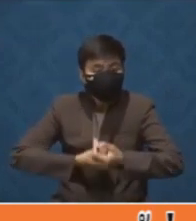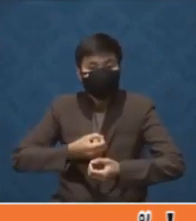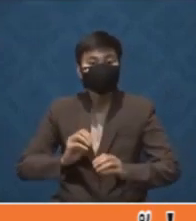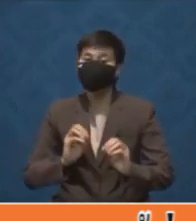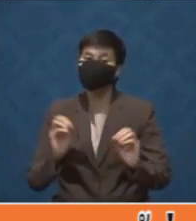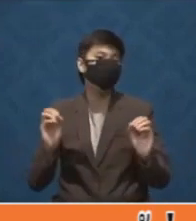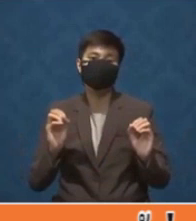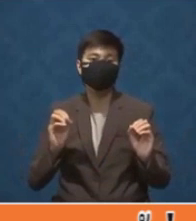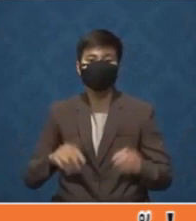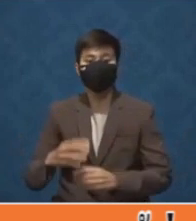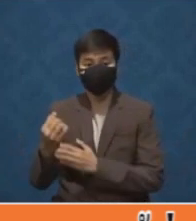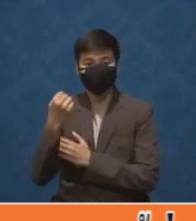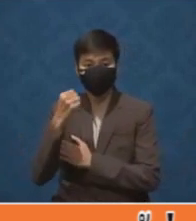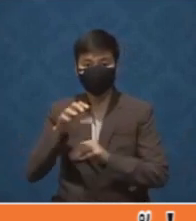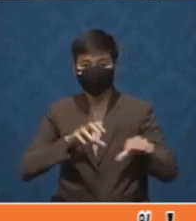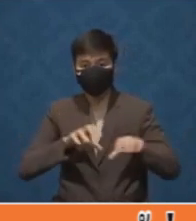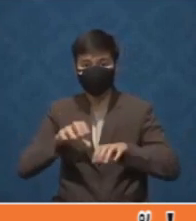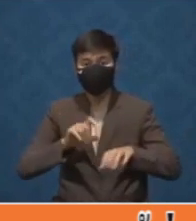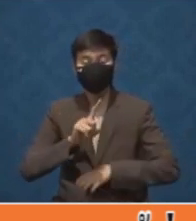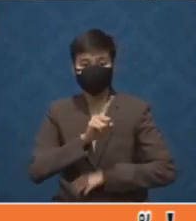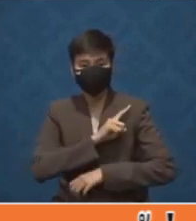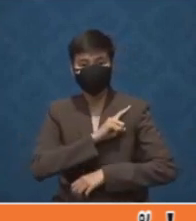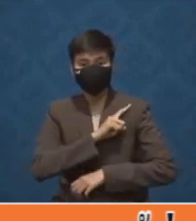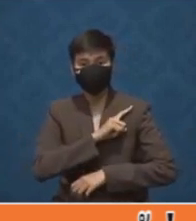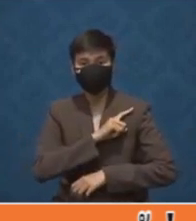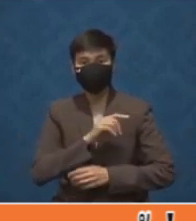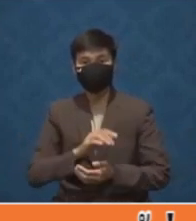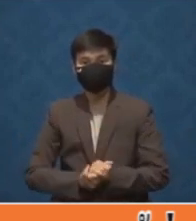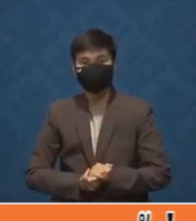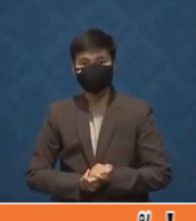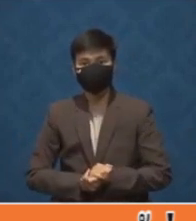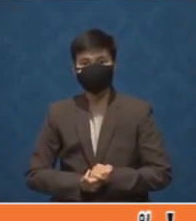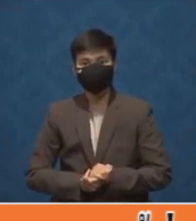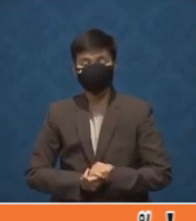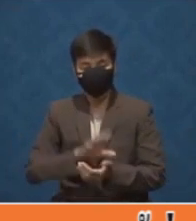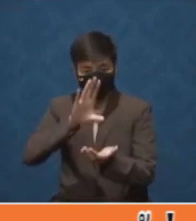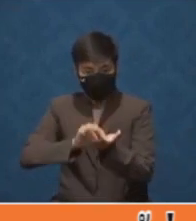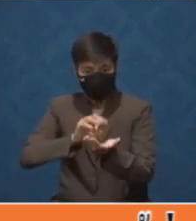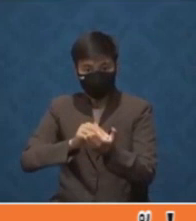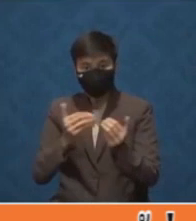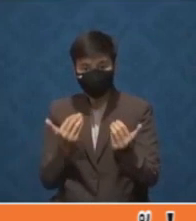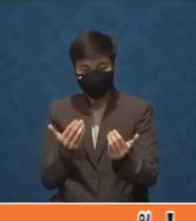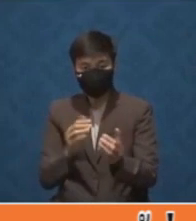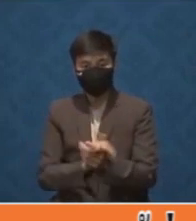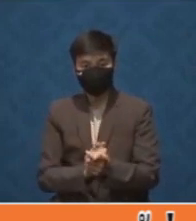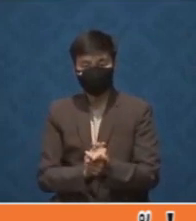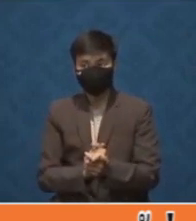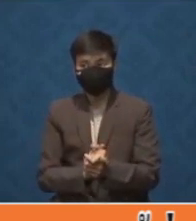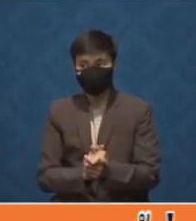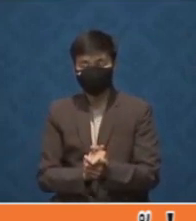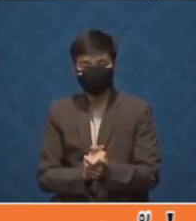ำนาจบริหารโดยรับผิดชอบต่อประชาชนบันทึกไว้ในนี้เลยแม้แต่คน